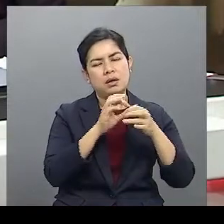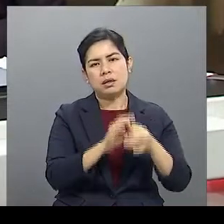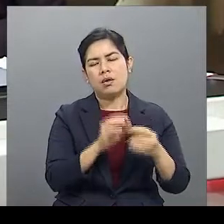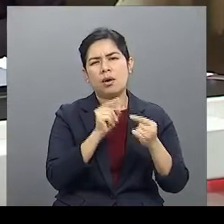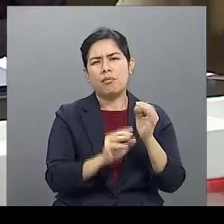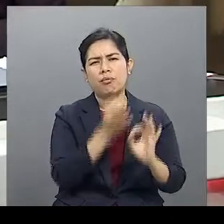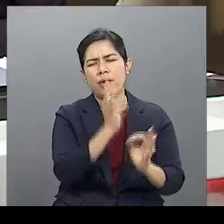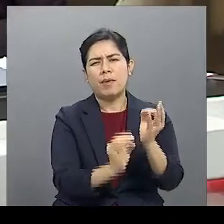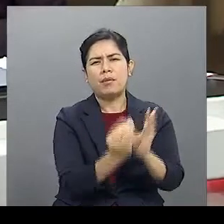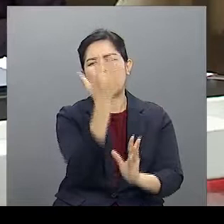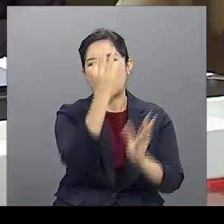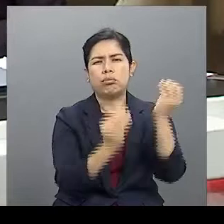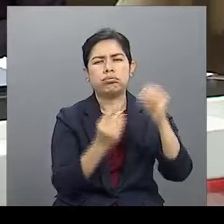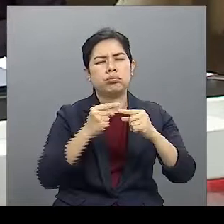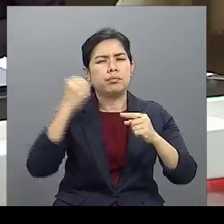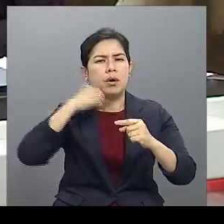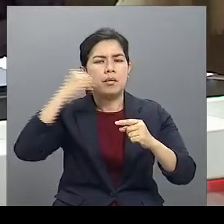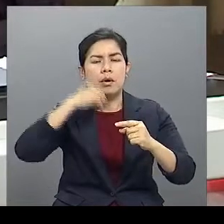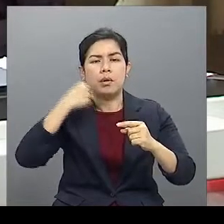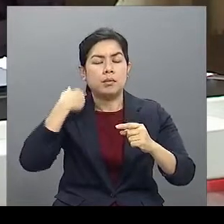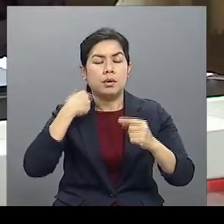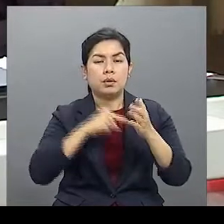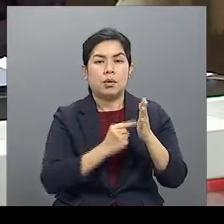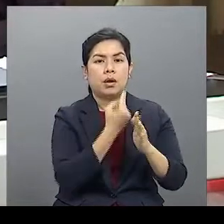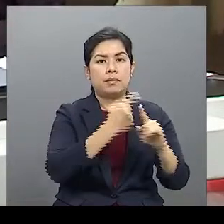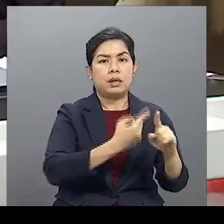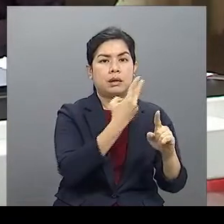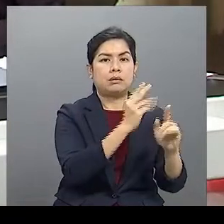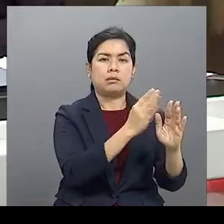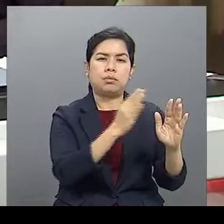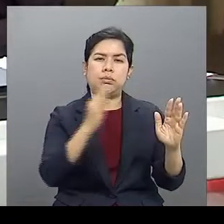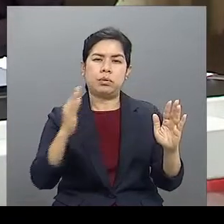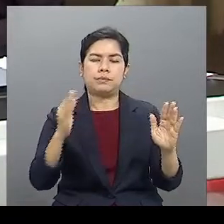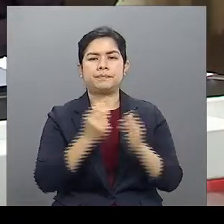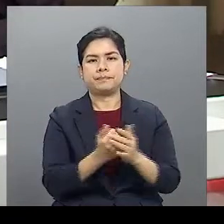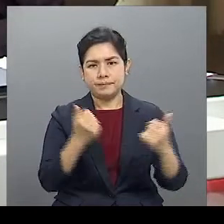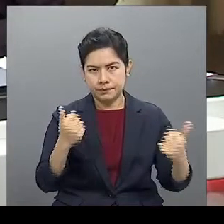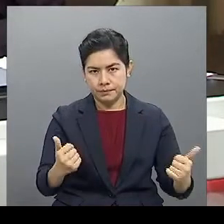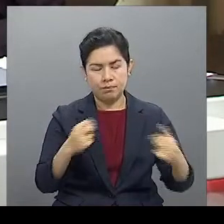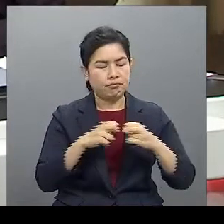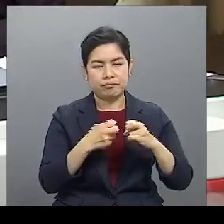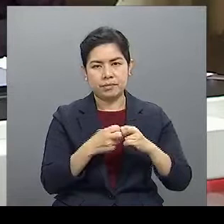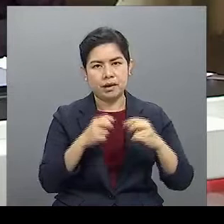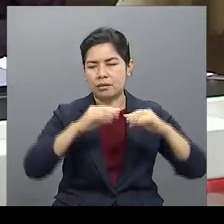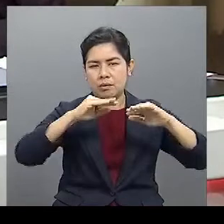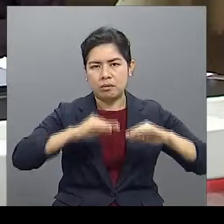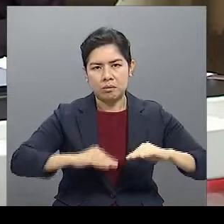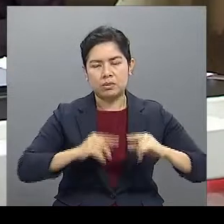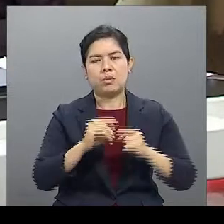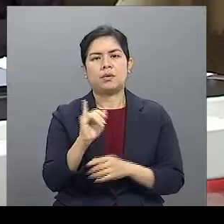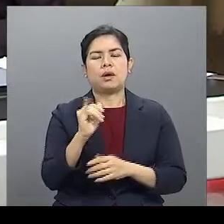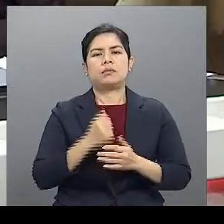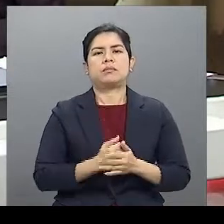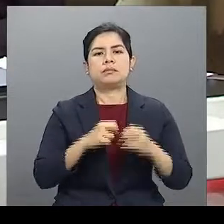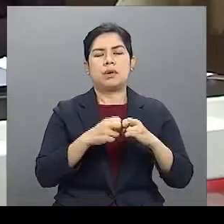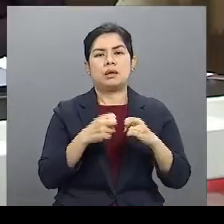นควันปกคลุมมาตั้งแต่เดือนกุมภาพันธ์นะคะจนถึงขณะนี้ยังไม่มีท่าทีว่าจะลดลงค่ะส่งผลกระทบกับกลุ่มเปราะบางโดยเฉ